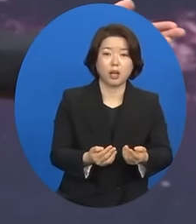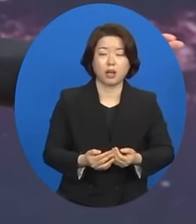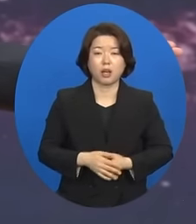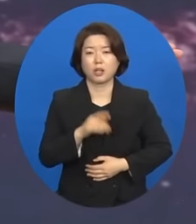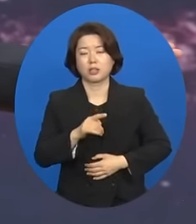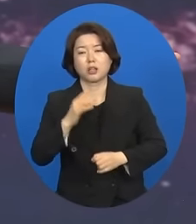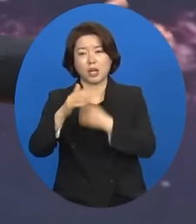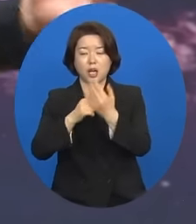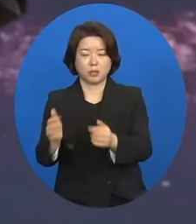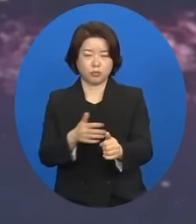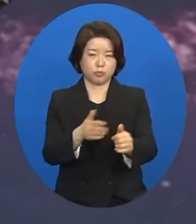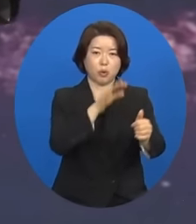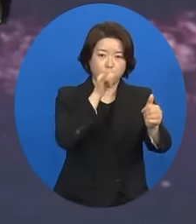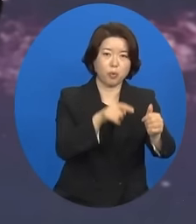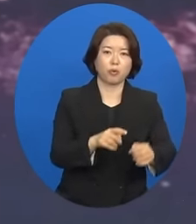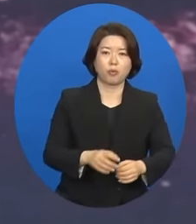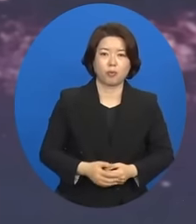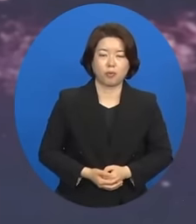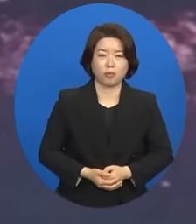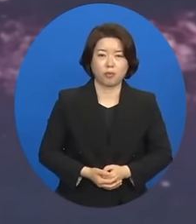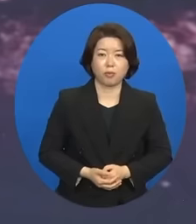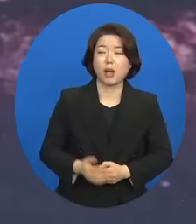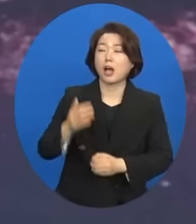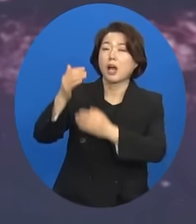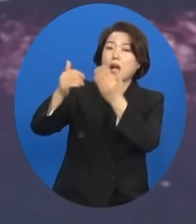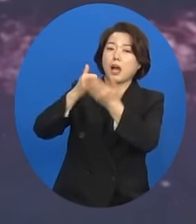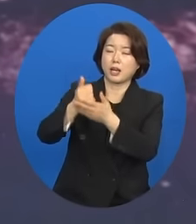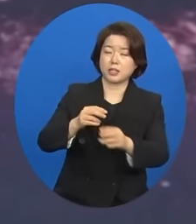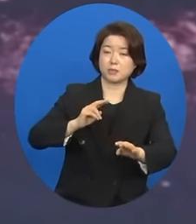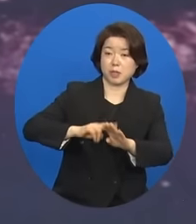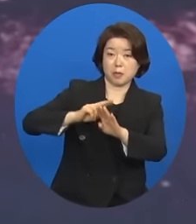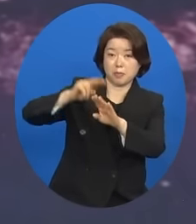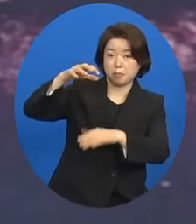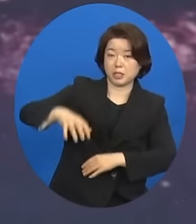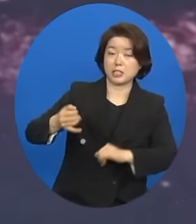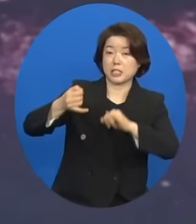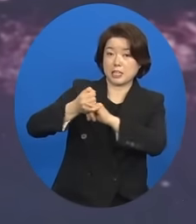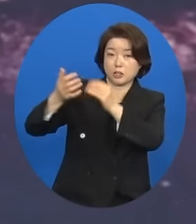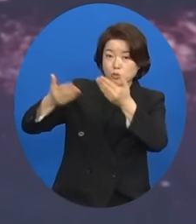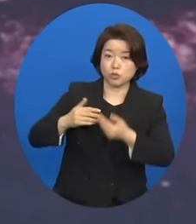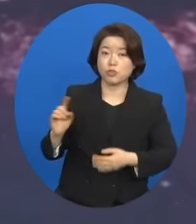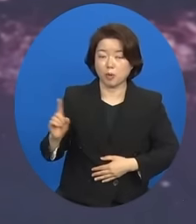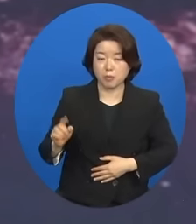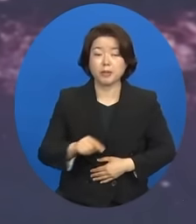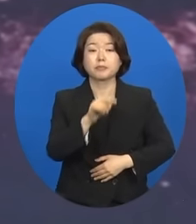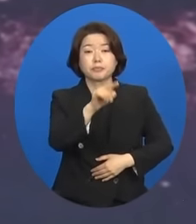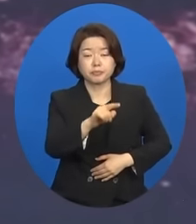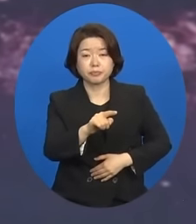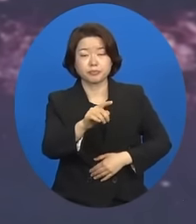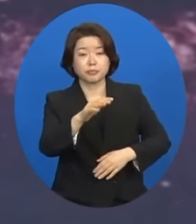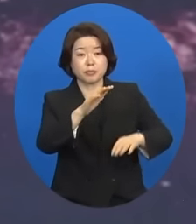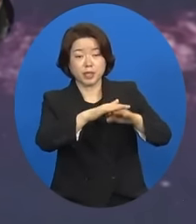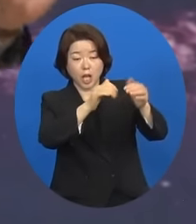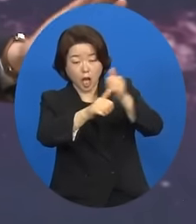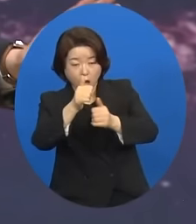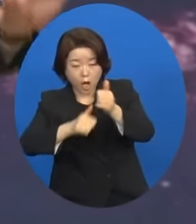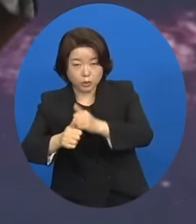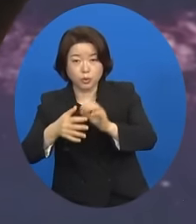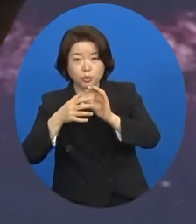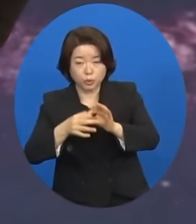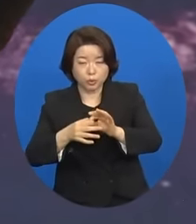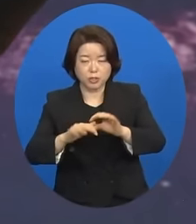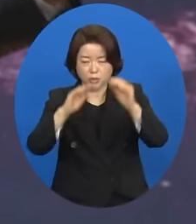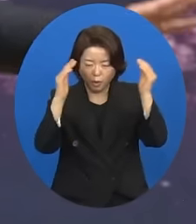것이죠 뭐냐면 하나님께서 베드에서 약속하시기를 뭐 하냐면 너의 자손을 통해서 모든